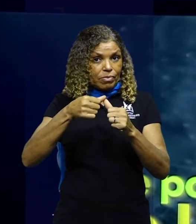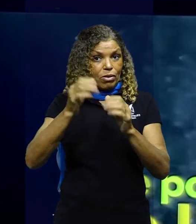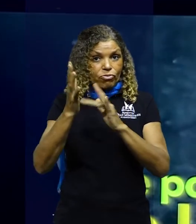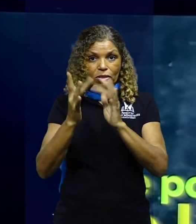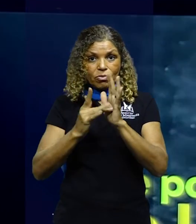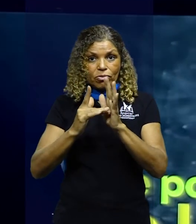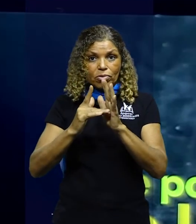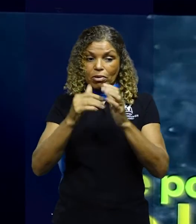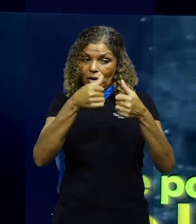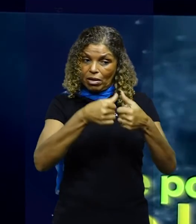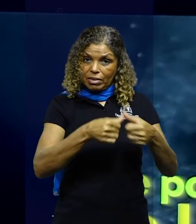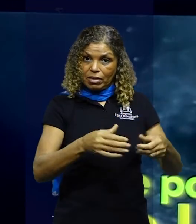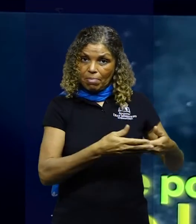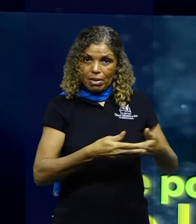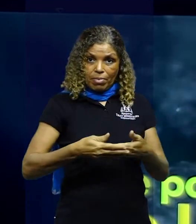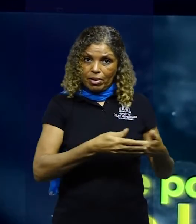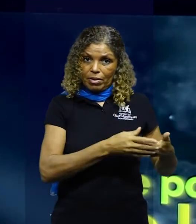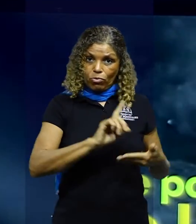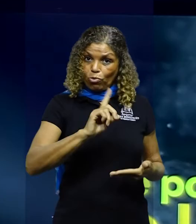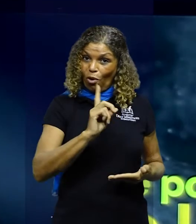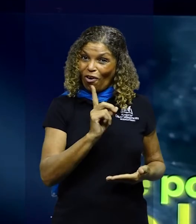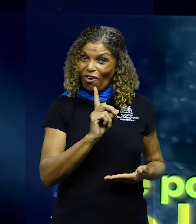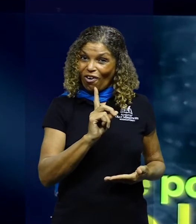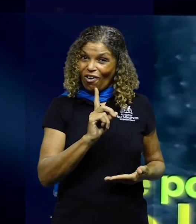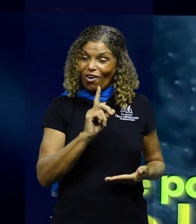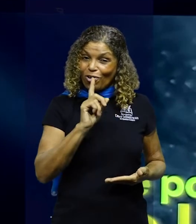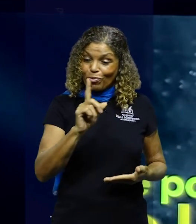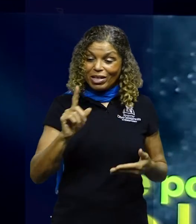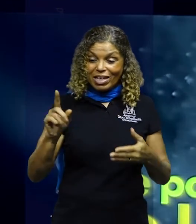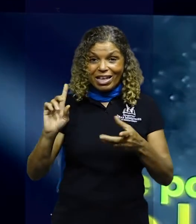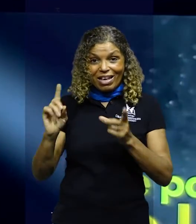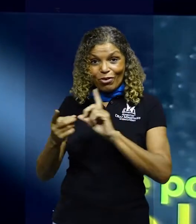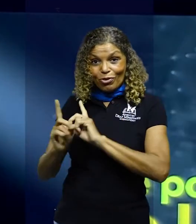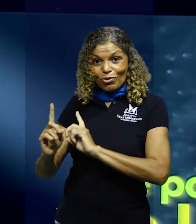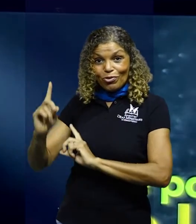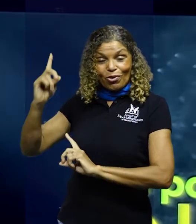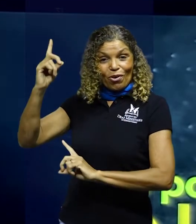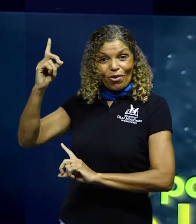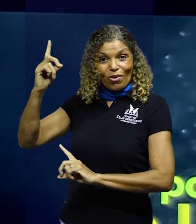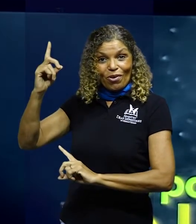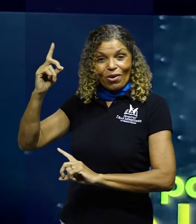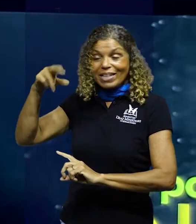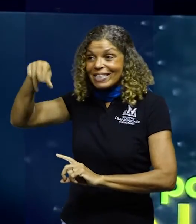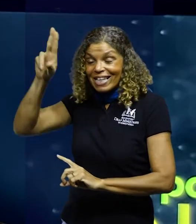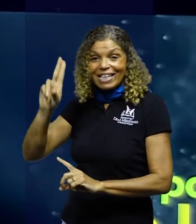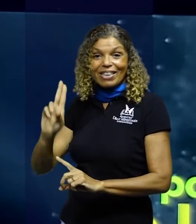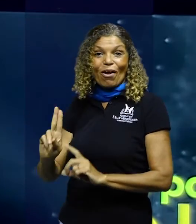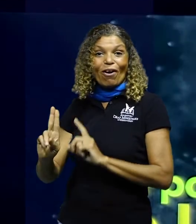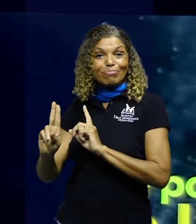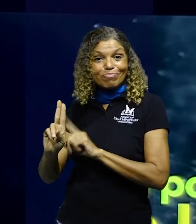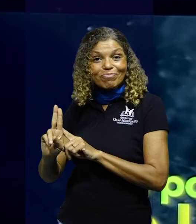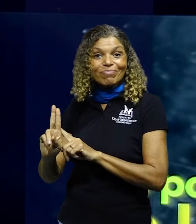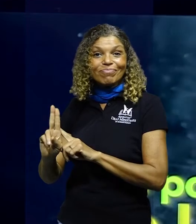pas qu'un humain, il est le Seigneur, il est Dieu, il est Emmanuel parmi nous. Et quand nous avons